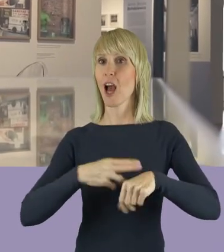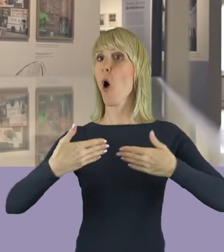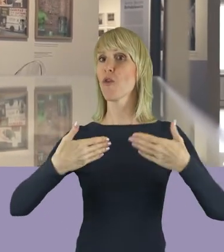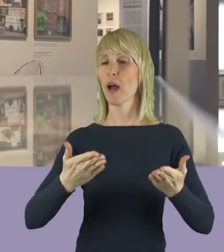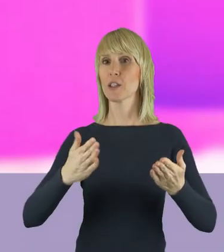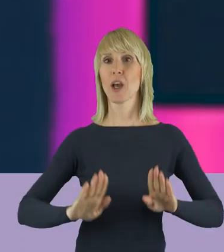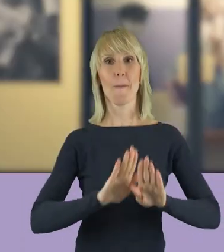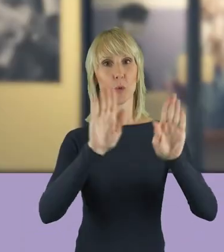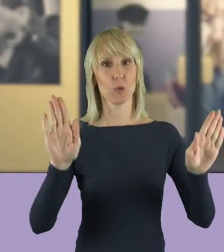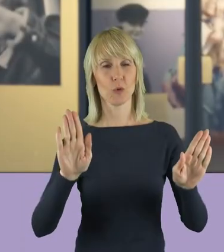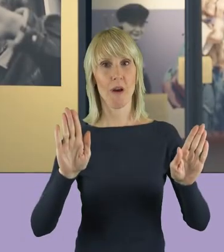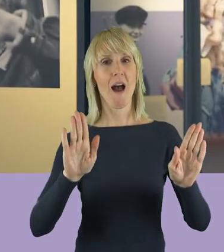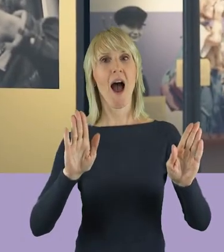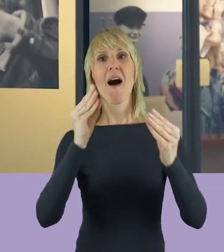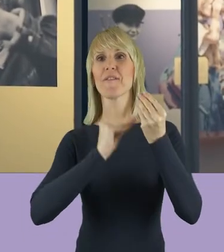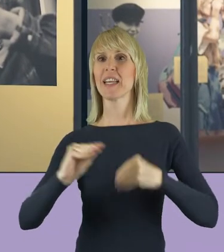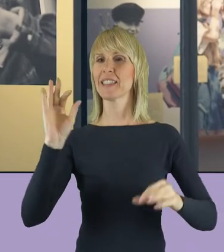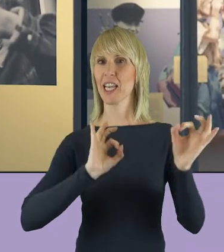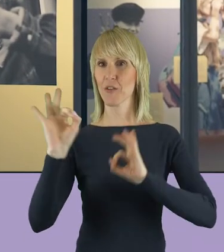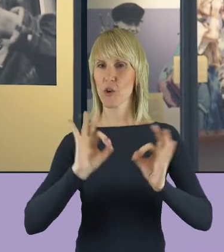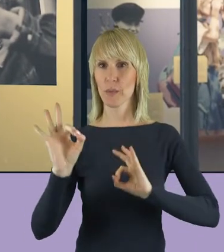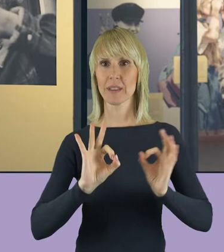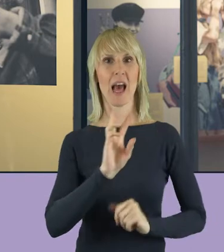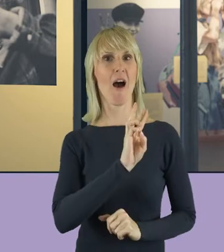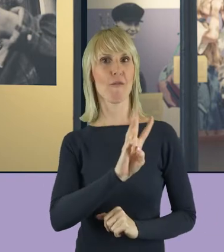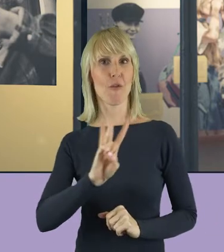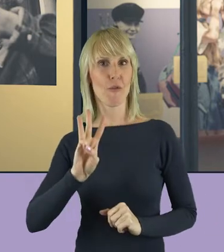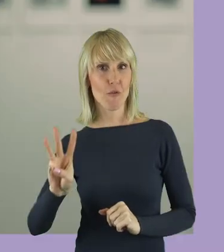muzeum. Więcej informacji o wystawie znajduje się na naszej